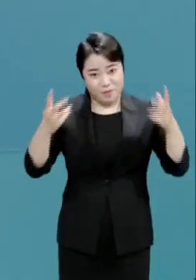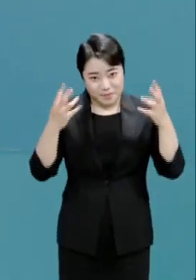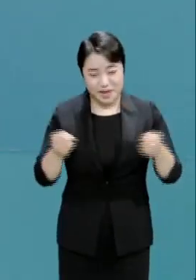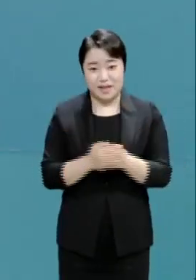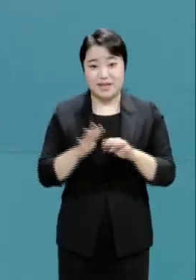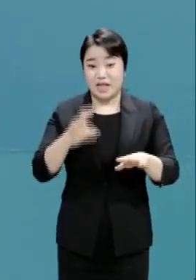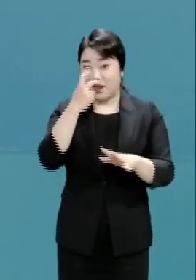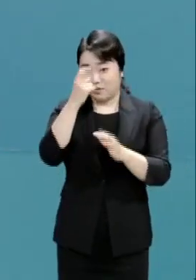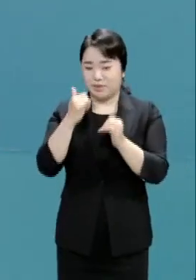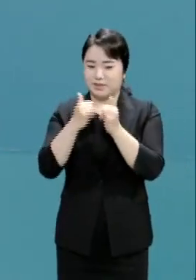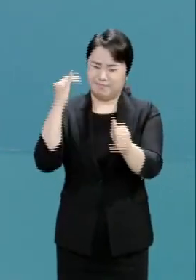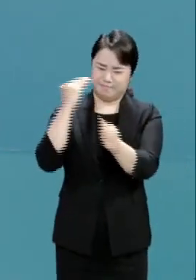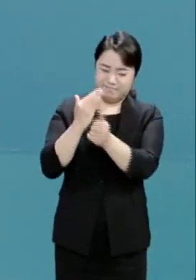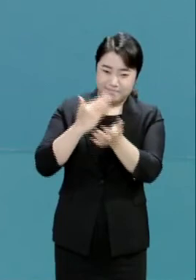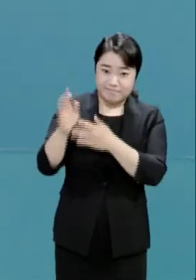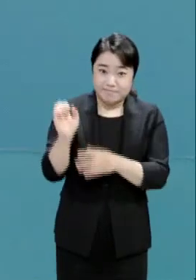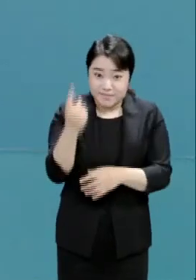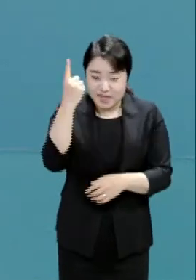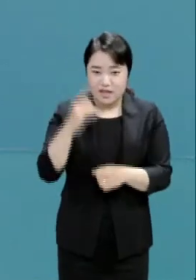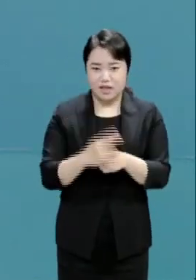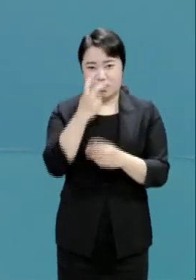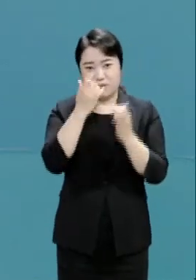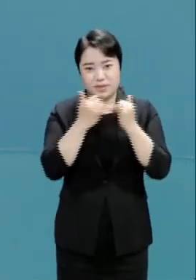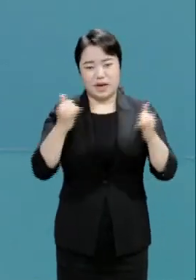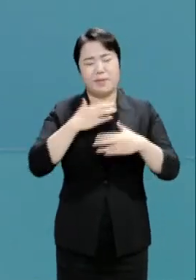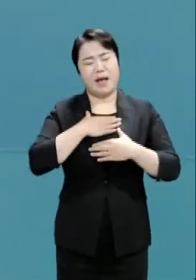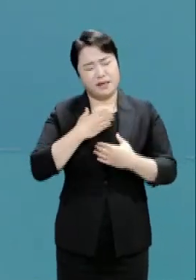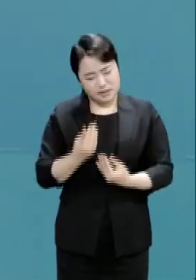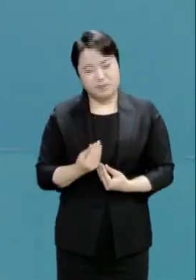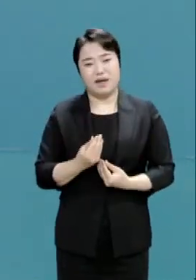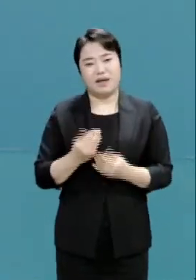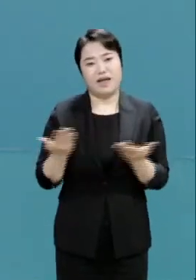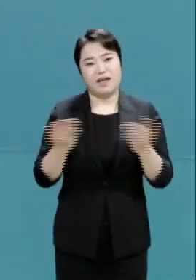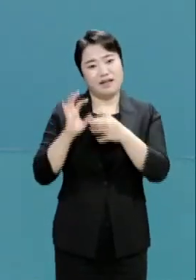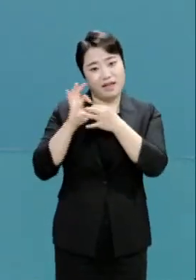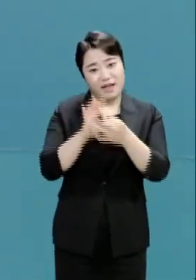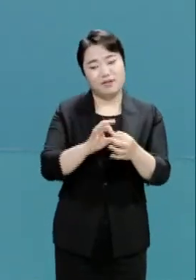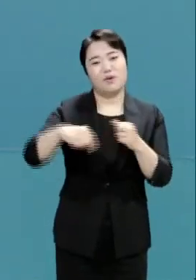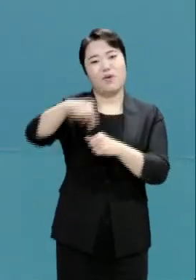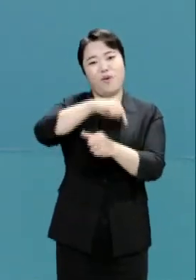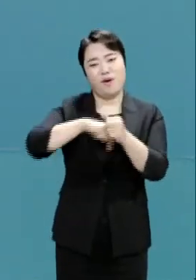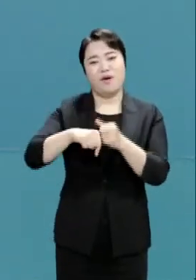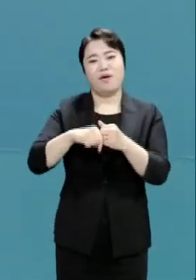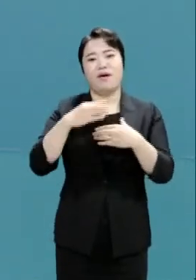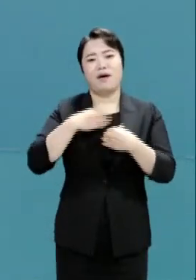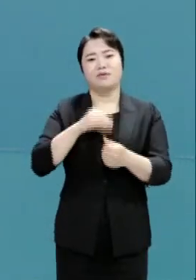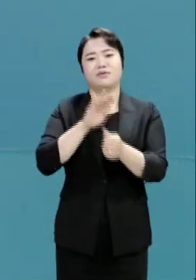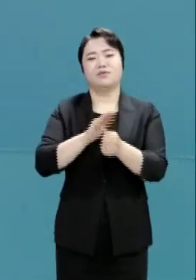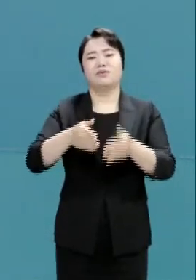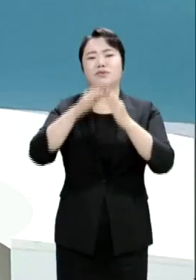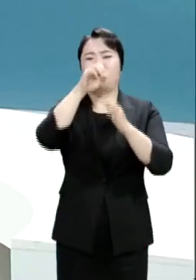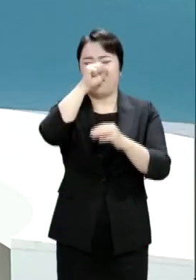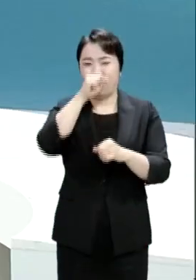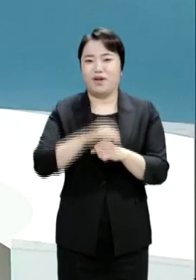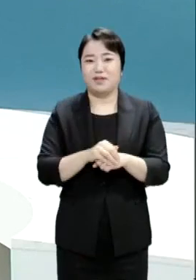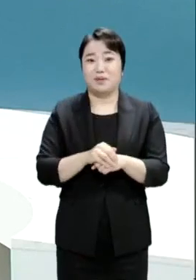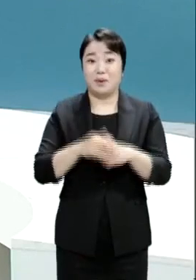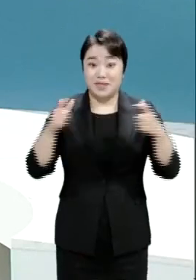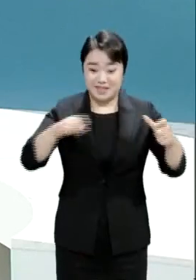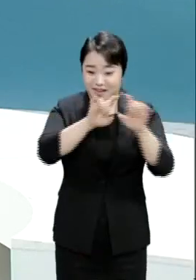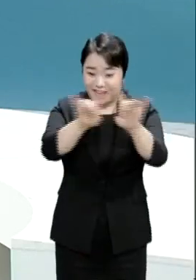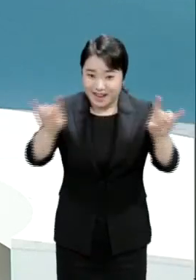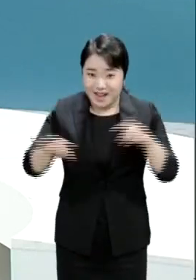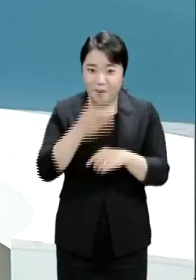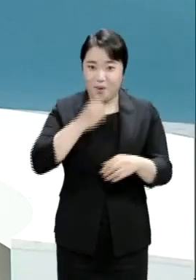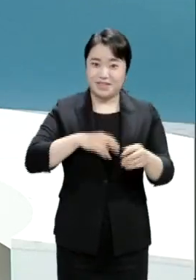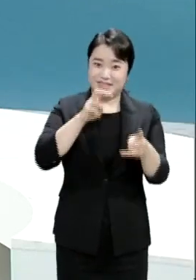사태를 계기로 정말 우리 지역의 경비원분들이 안심하고 또 안전하게 일할 수 있는 고용 안정책 빨리 마련됐으면 좋겠고 또 이렇게 지역에